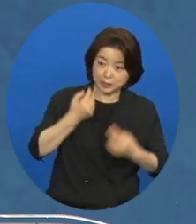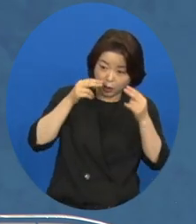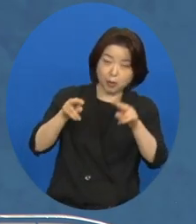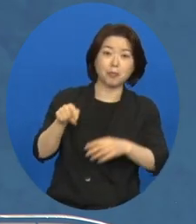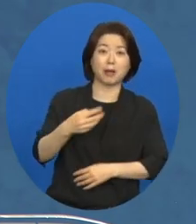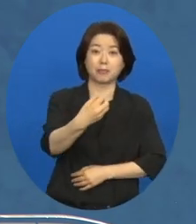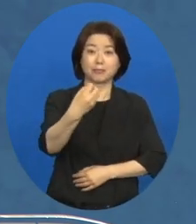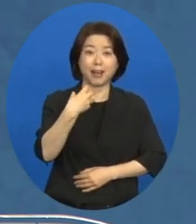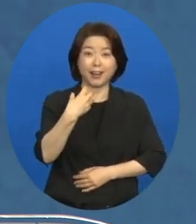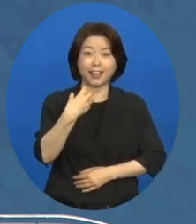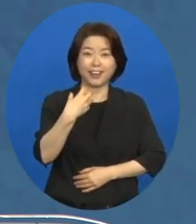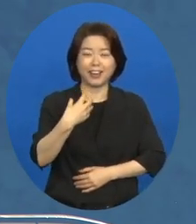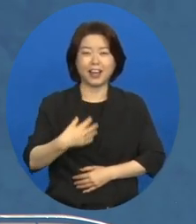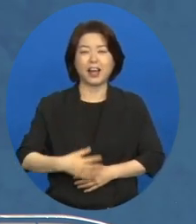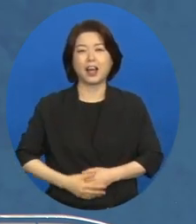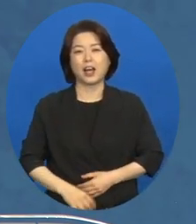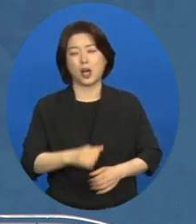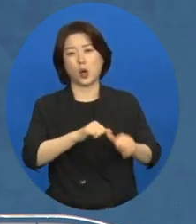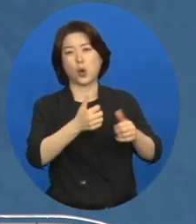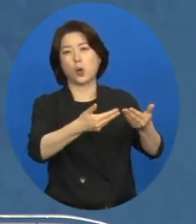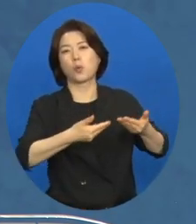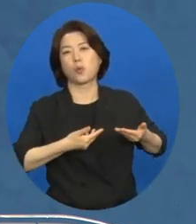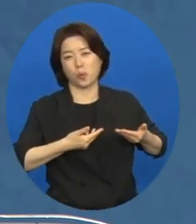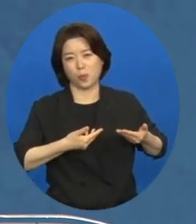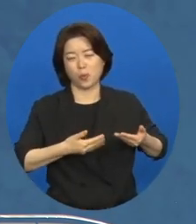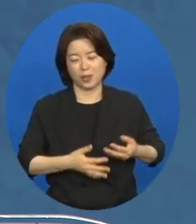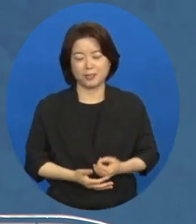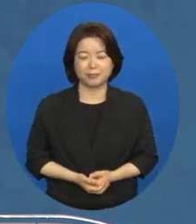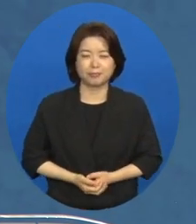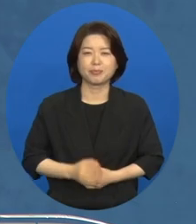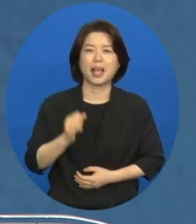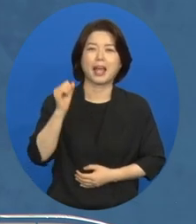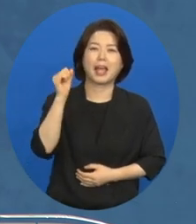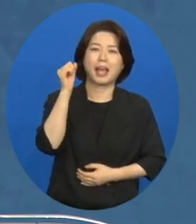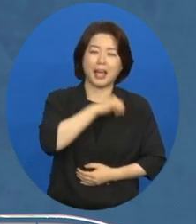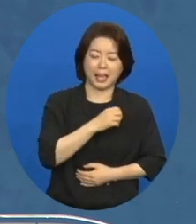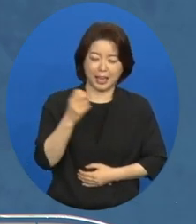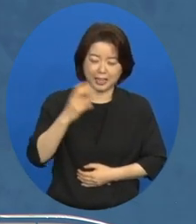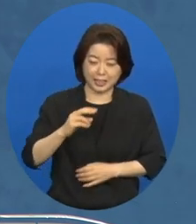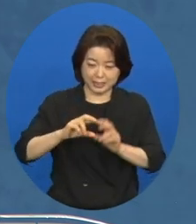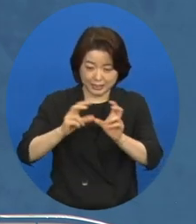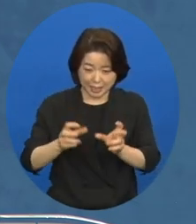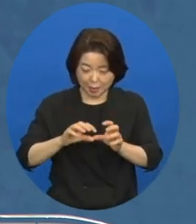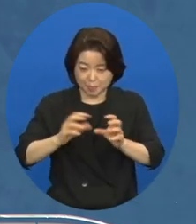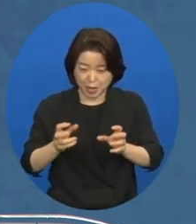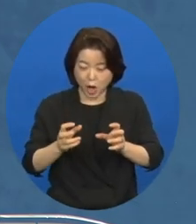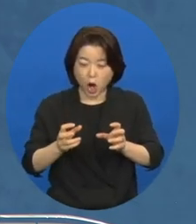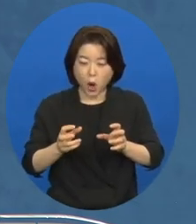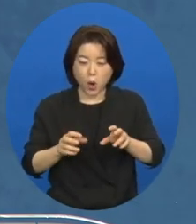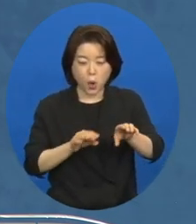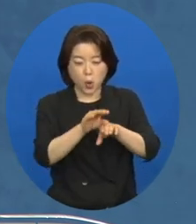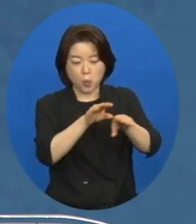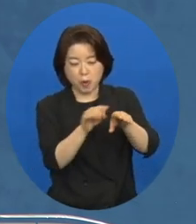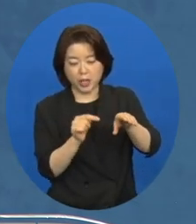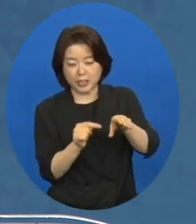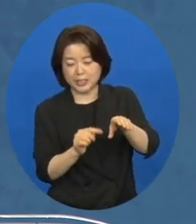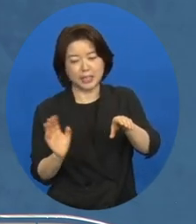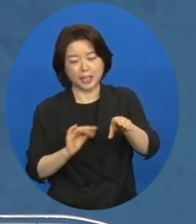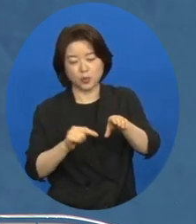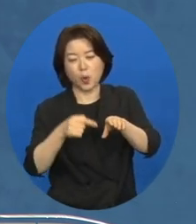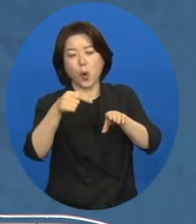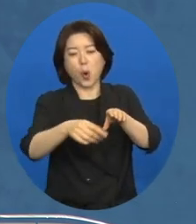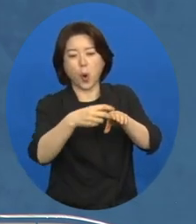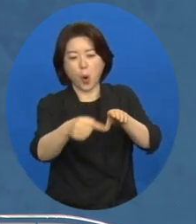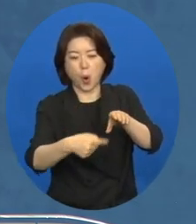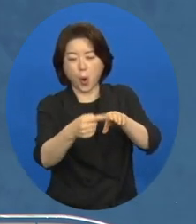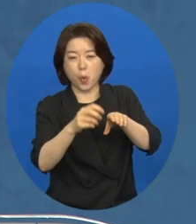보시면서 그런 조언을 해주셨어요. 그래서 다시 체인을 앞에다 바로 이렇게 달고 보니까 뭐